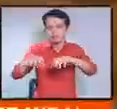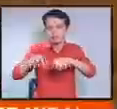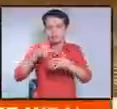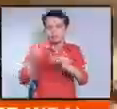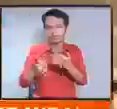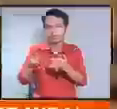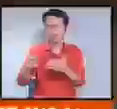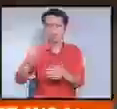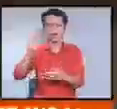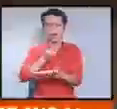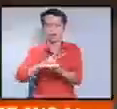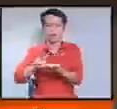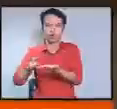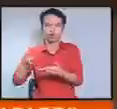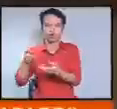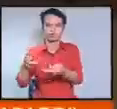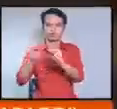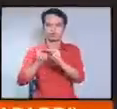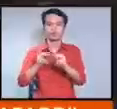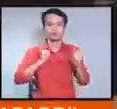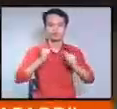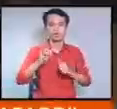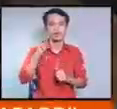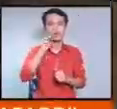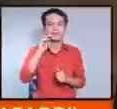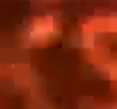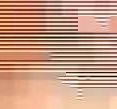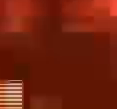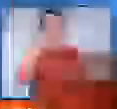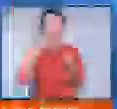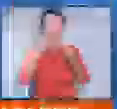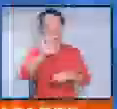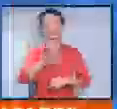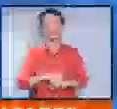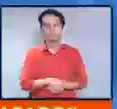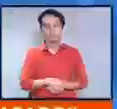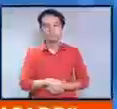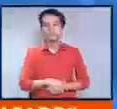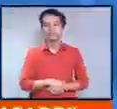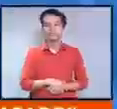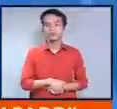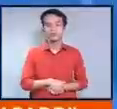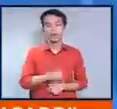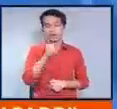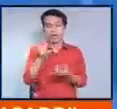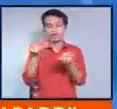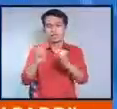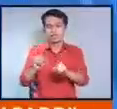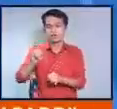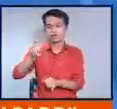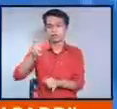kanyang bagong pwesto. Umaaksyon, Maricel Halili, News 5. Samantala, hindi naman daw issue kay